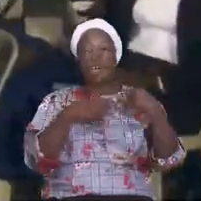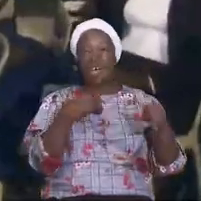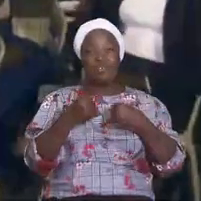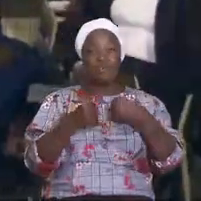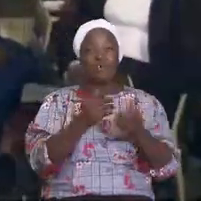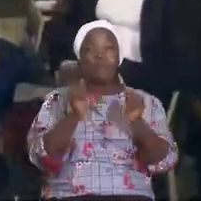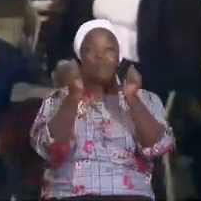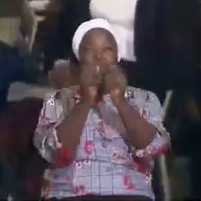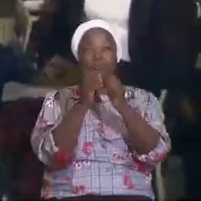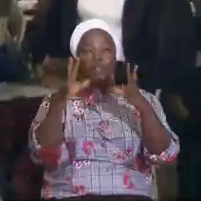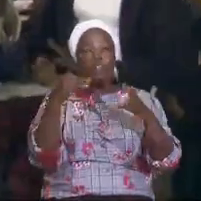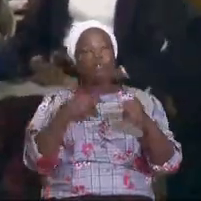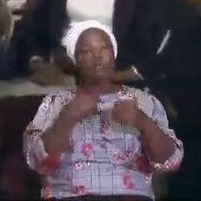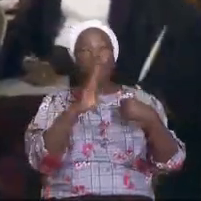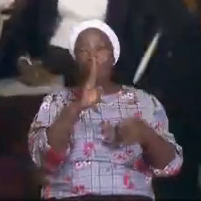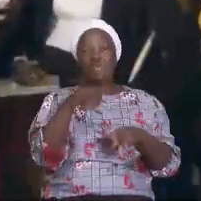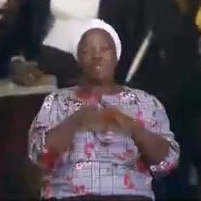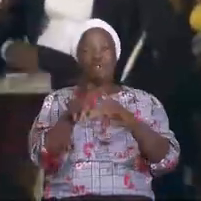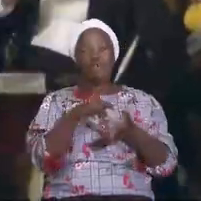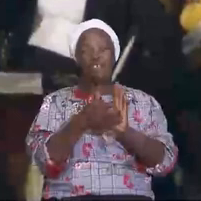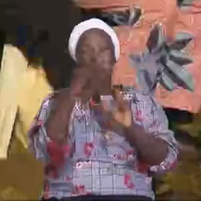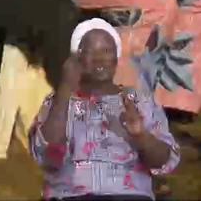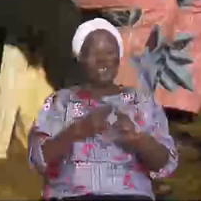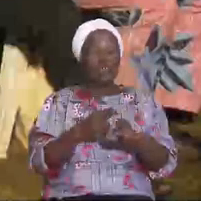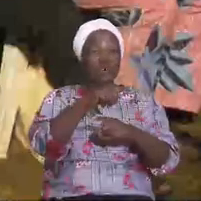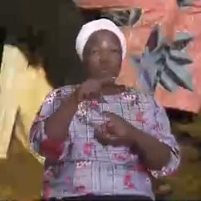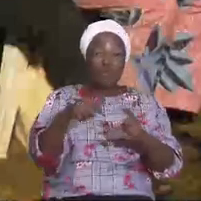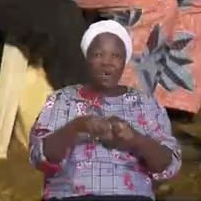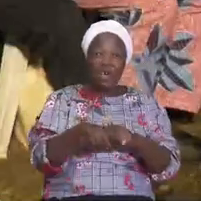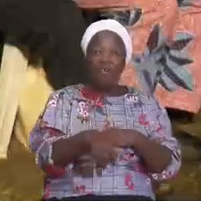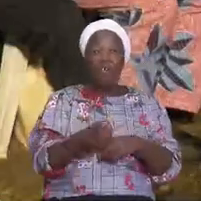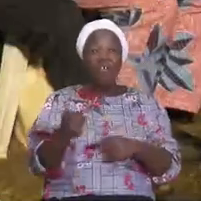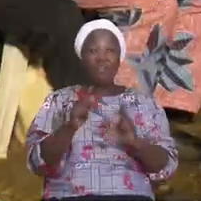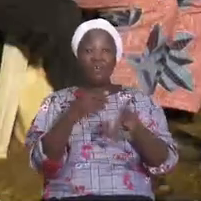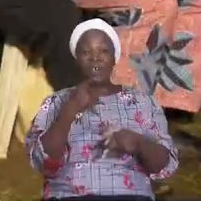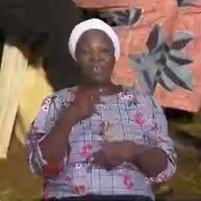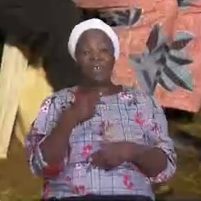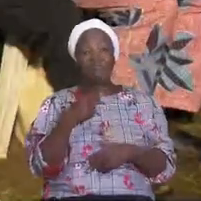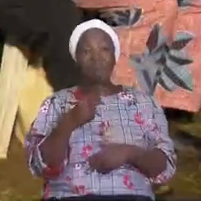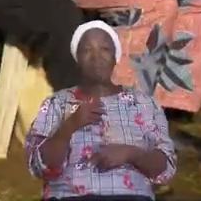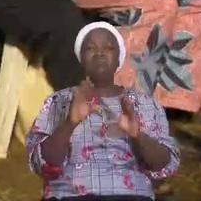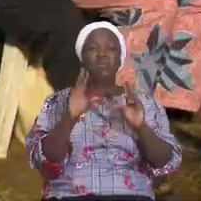Dieu. Et il y aura la joie dans ta vie au nom de Jésus.